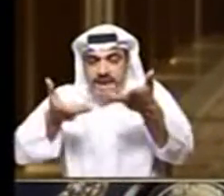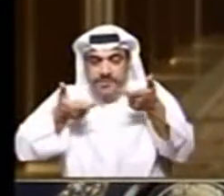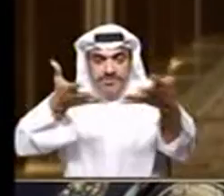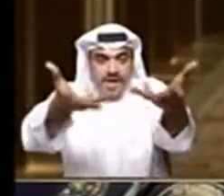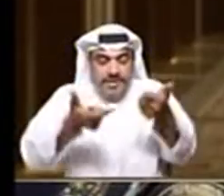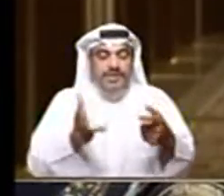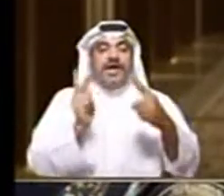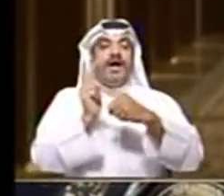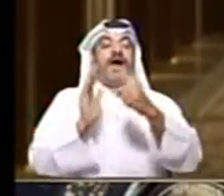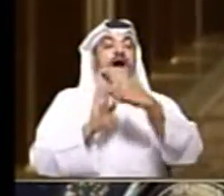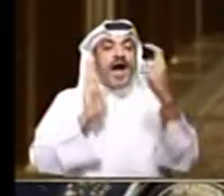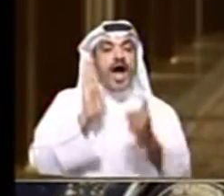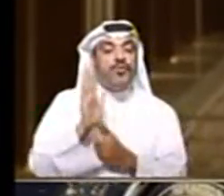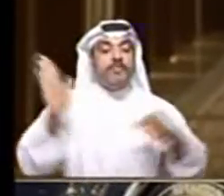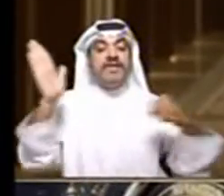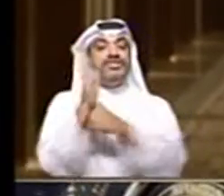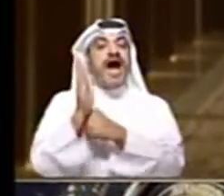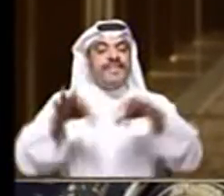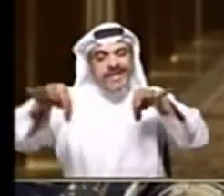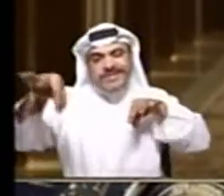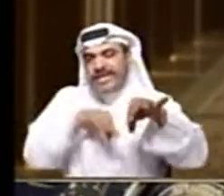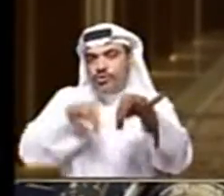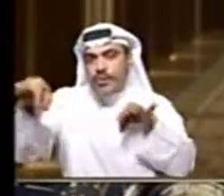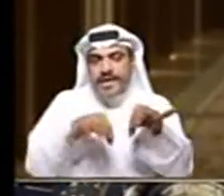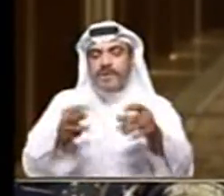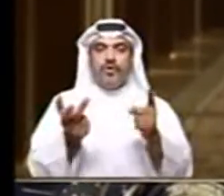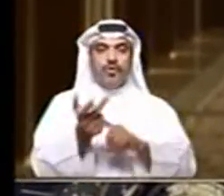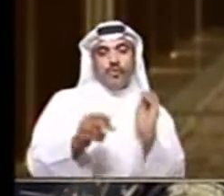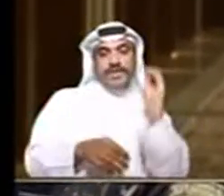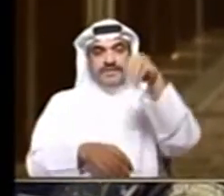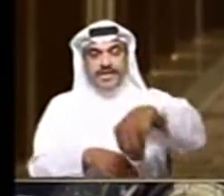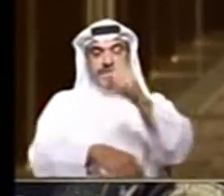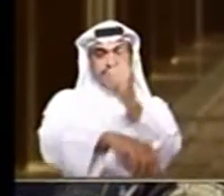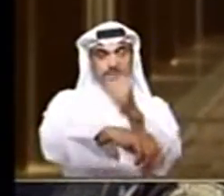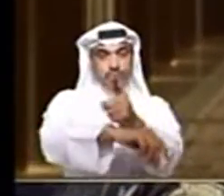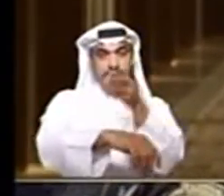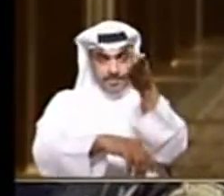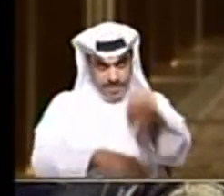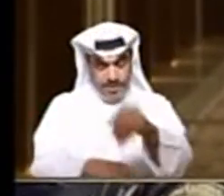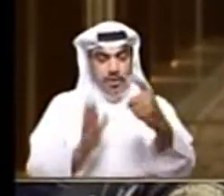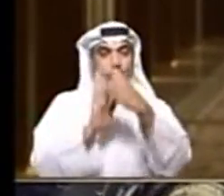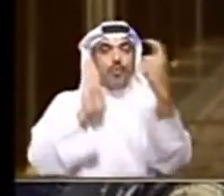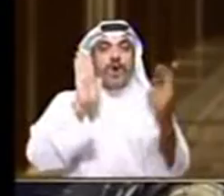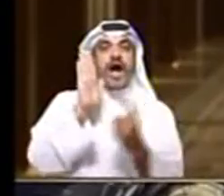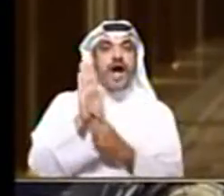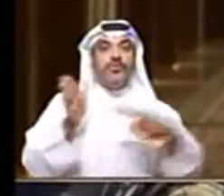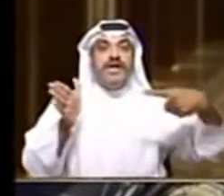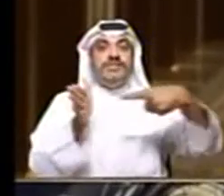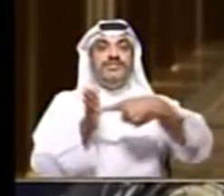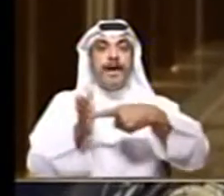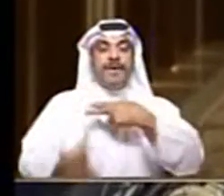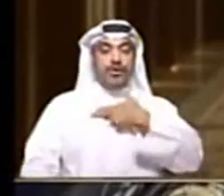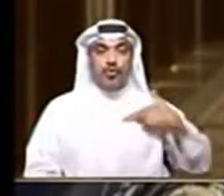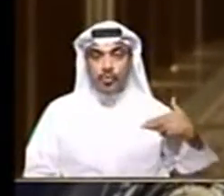بالشهادات المزورة وأيضا تعيين أعضاء هيئة التدريس وأيضا قانون الجامعات